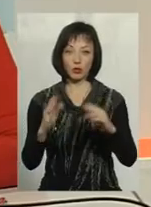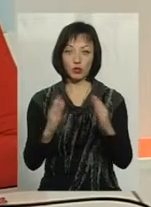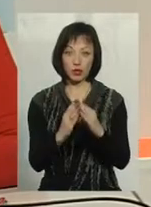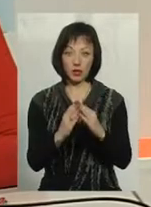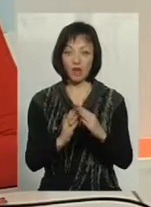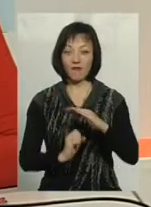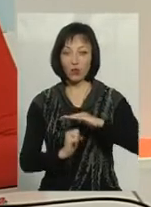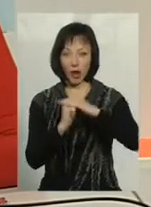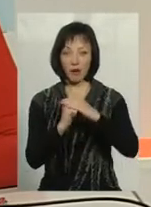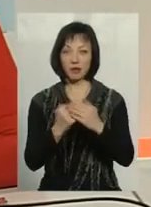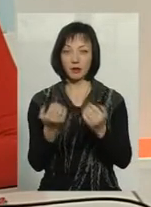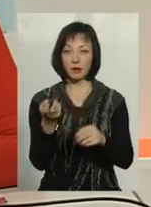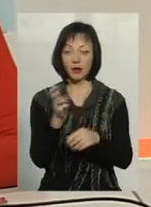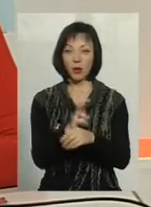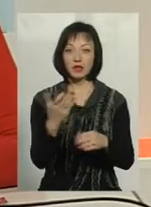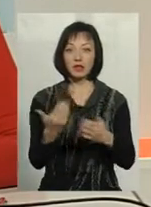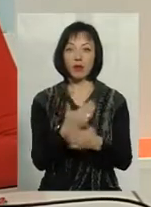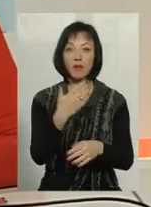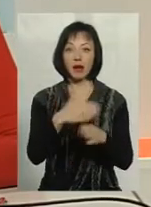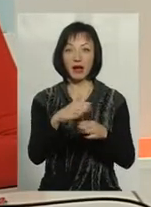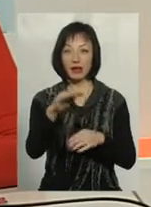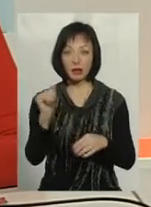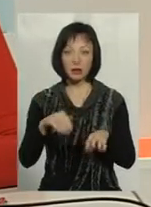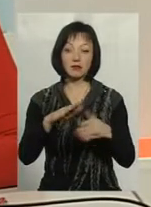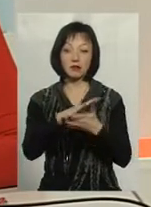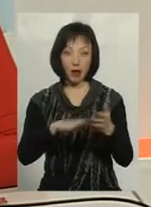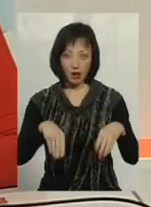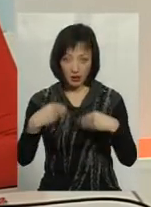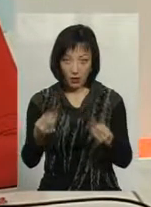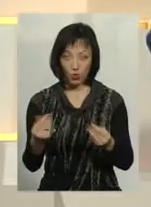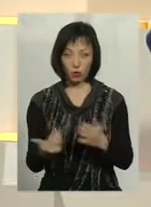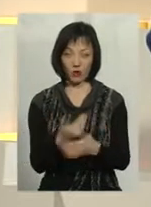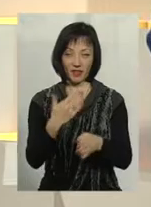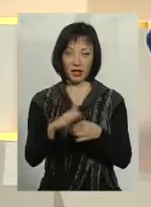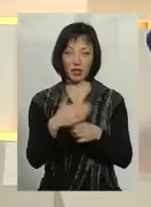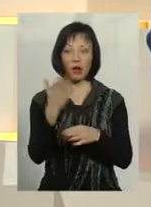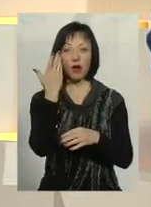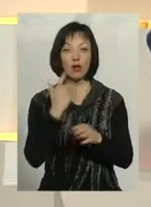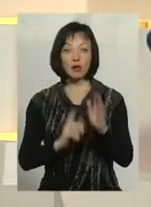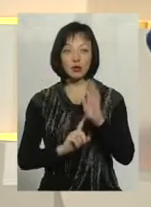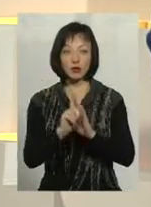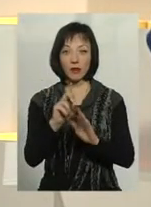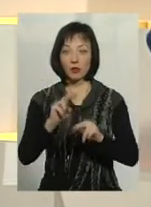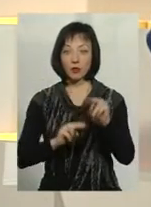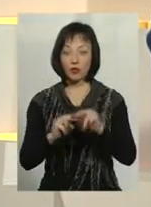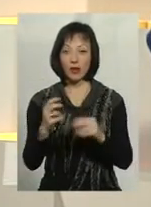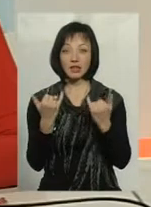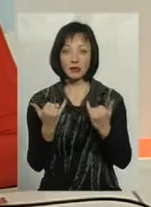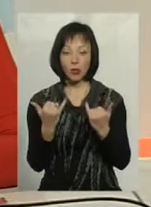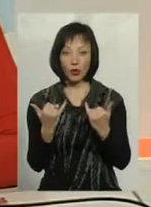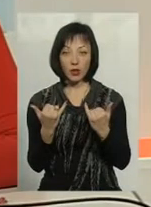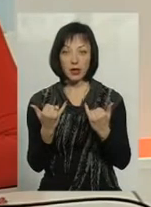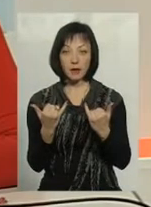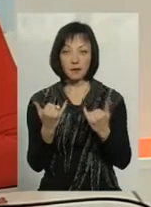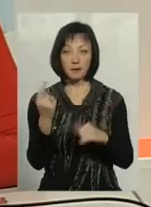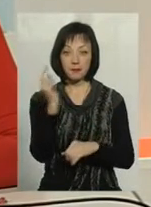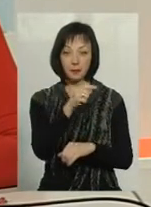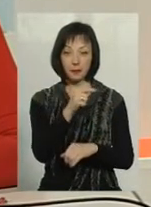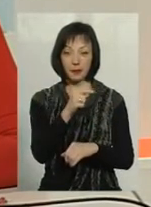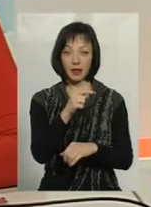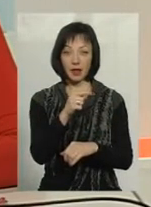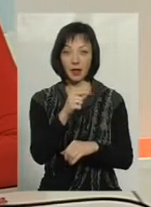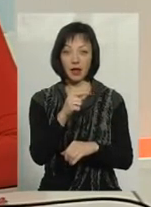в Польщі повним ходом починають вкладувати кошти і, по суті, сьогодні робити все це виробництво сьогодні в Польщі? Тобто українці,